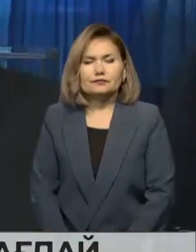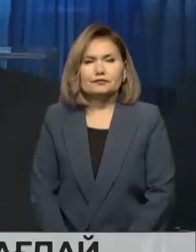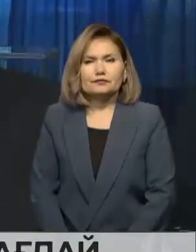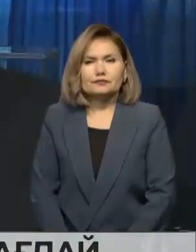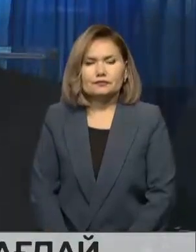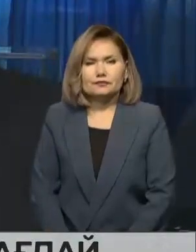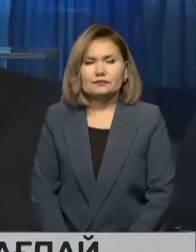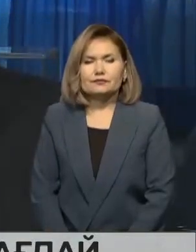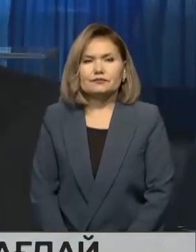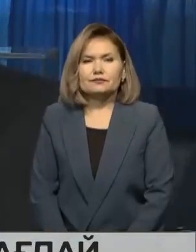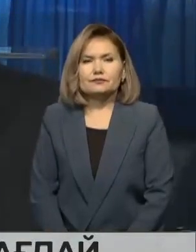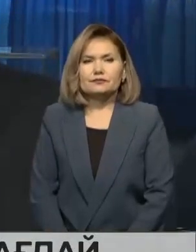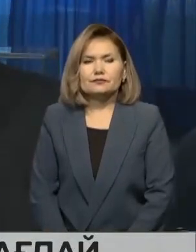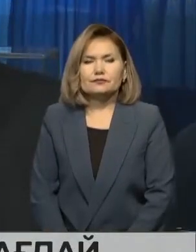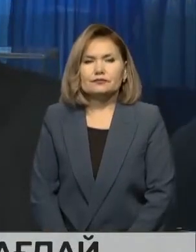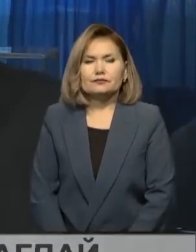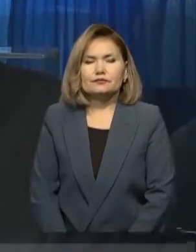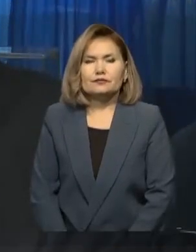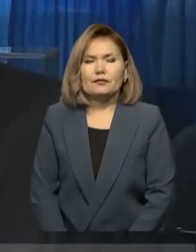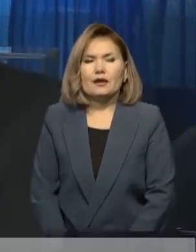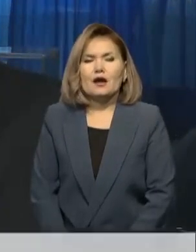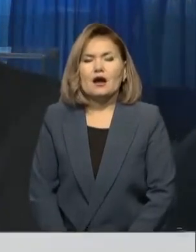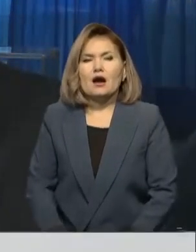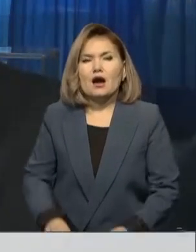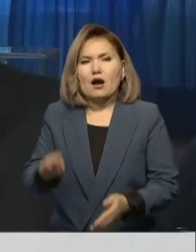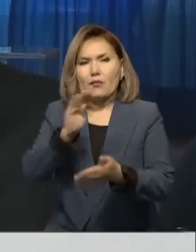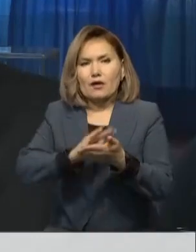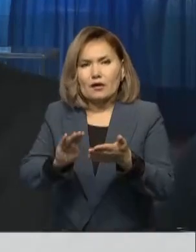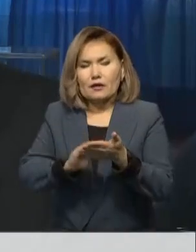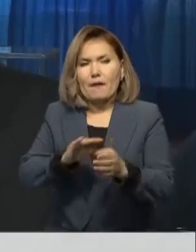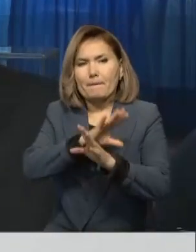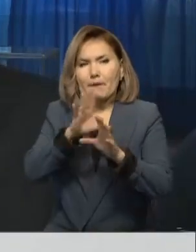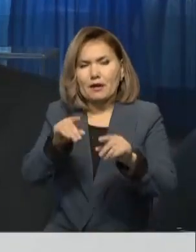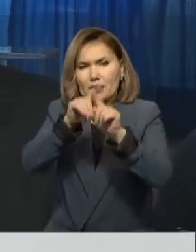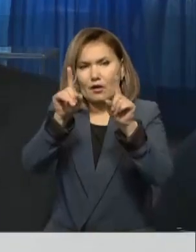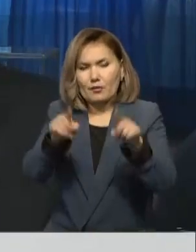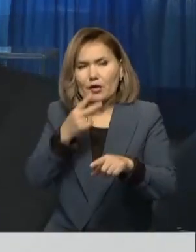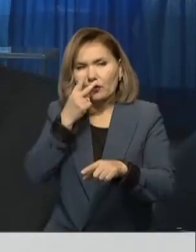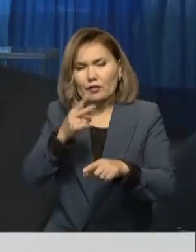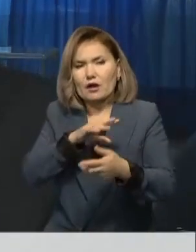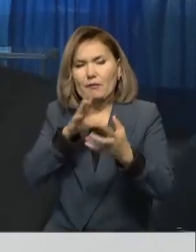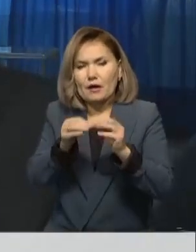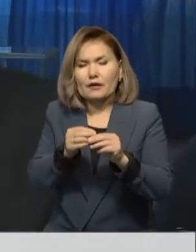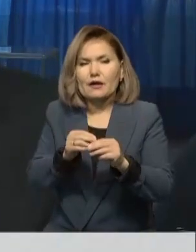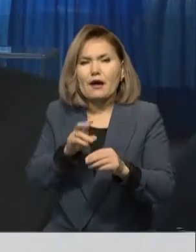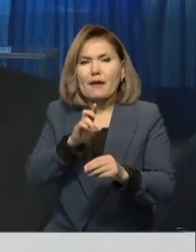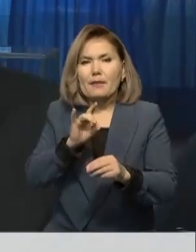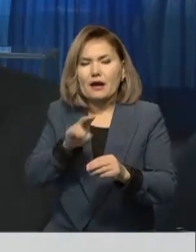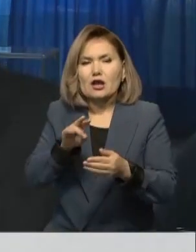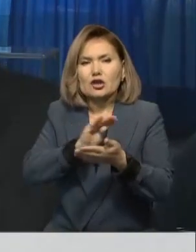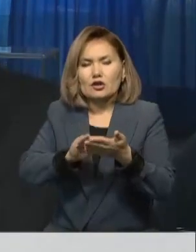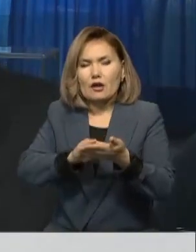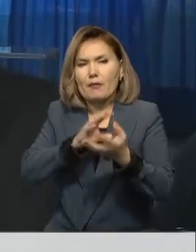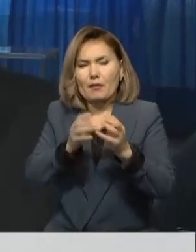Все больше и больше появляется компенсаторных средств. Мониторда жазулар ірі, толық ақпарат алуға мүмкіндік бар. Трафарет немесе Брайл шрифтін